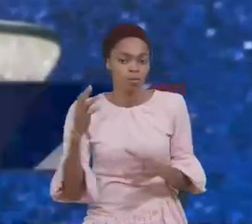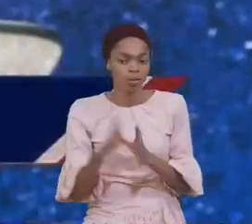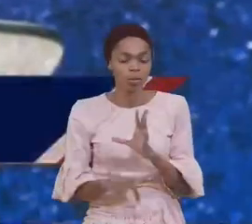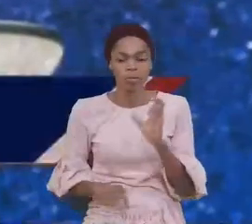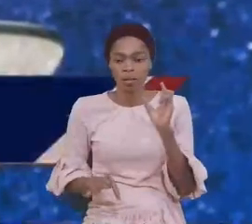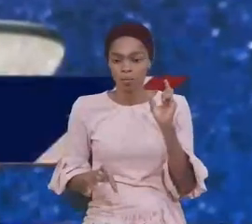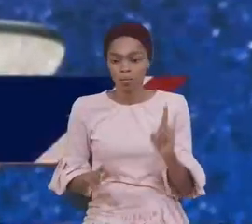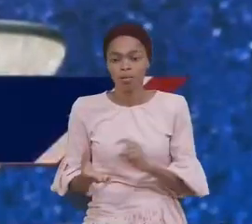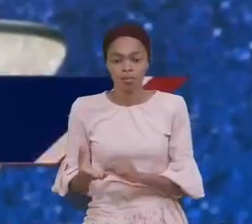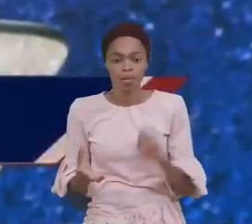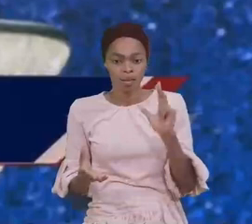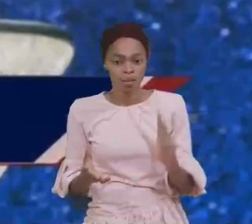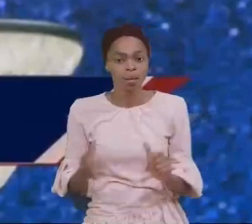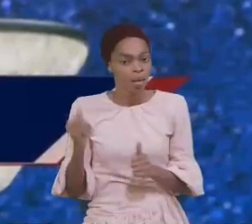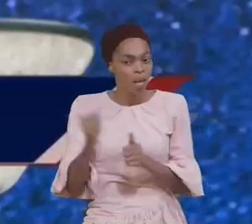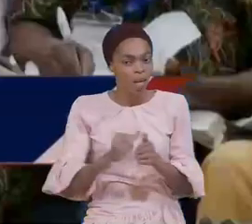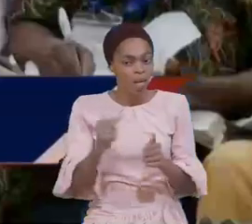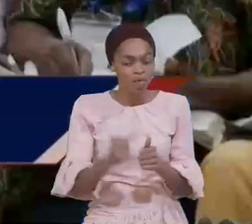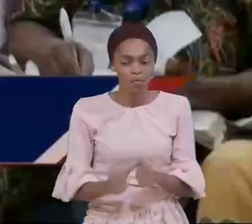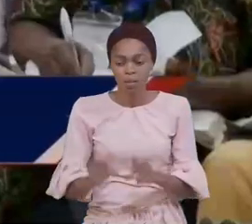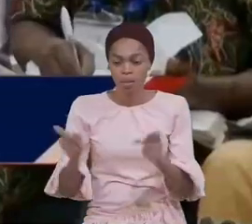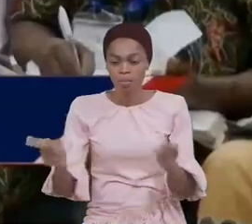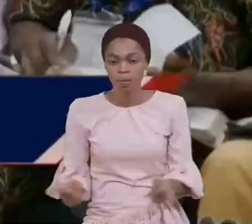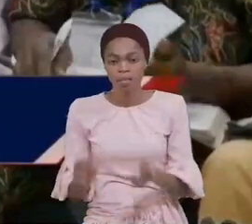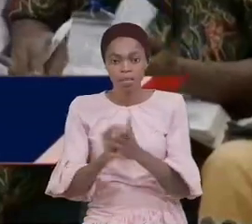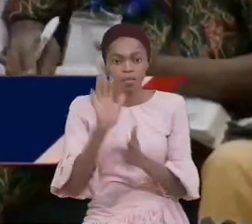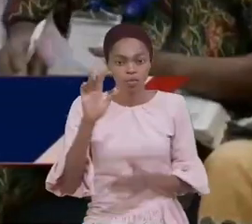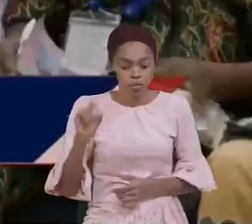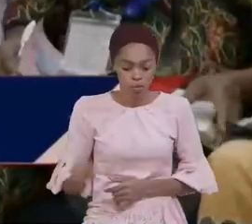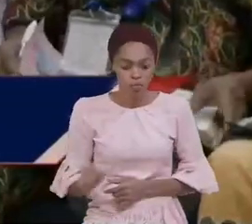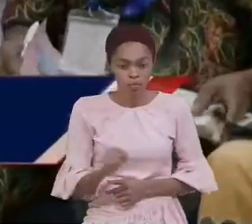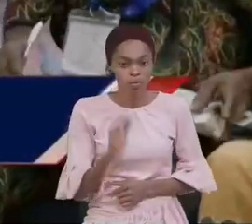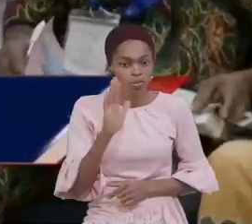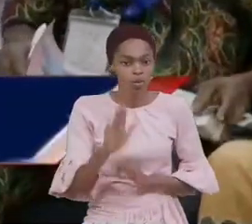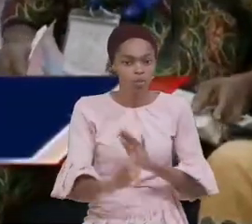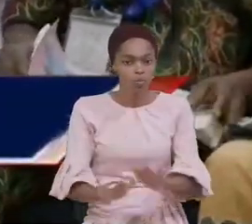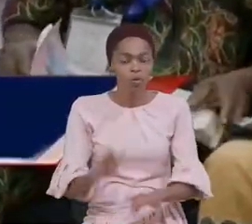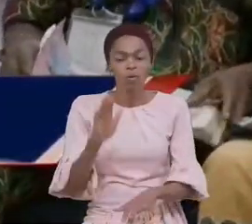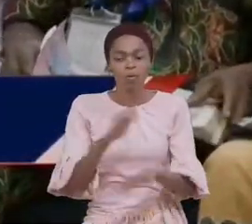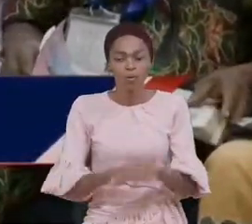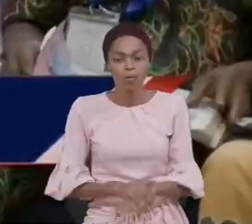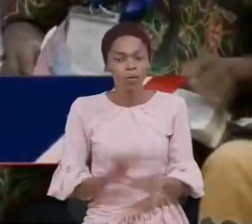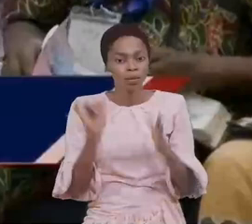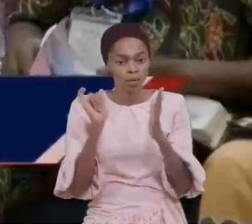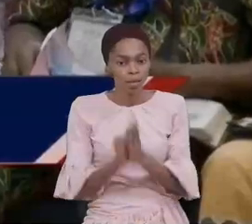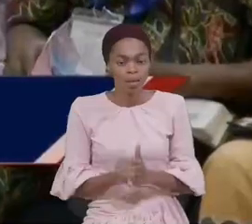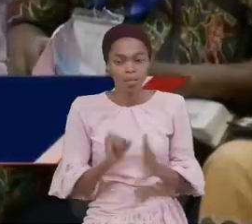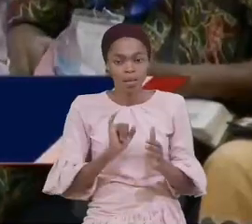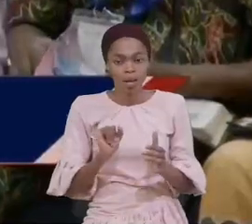Josué 1, verset 3. Tout lieu que foulera la plante de votre pied, je vous le